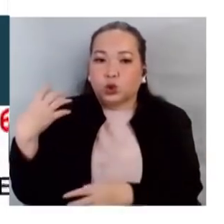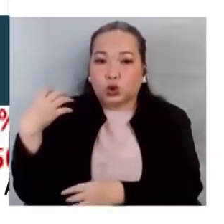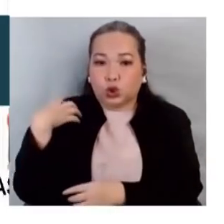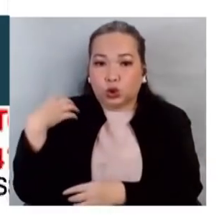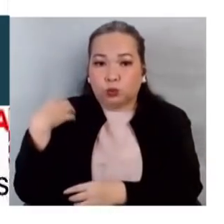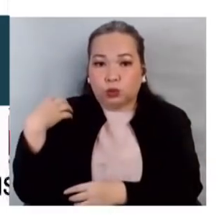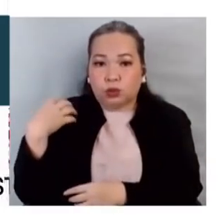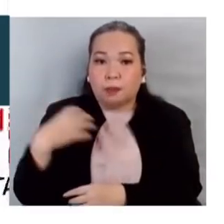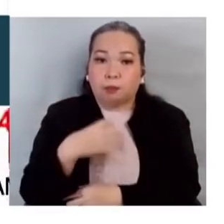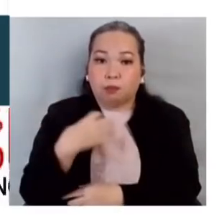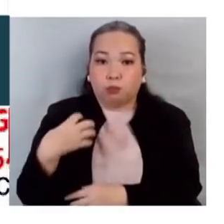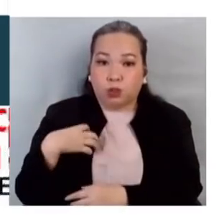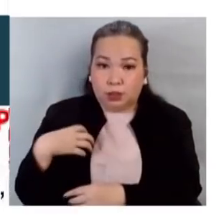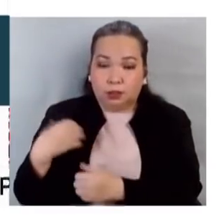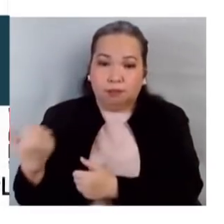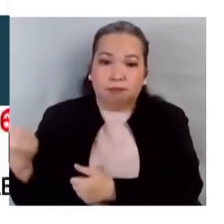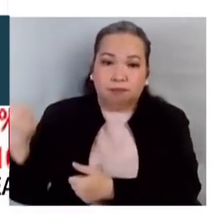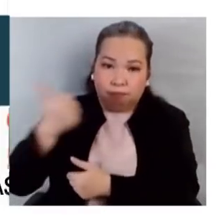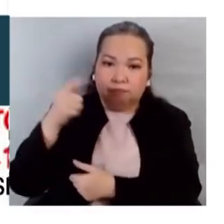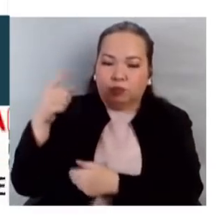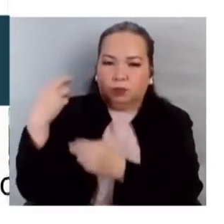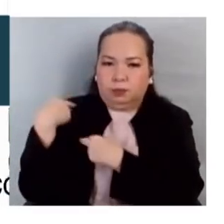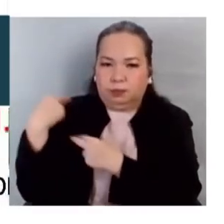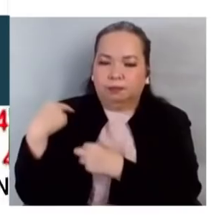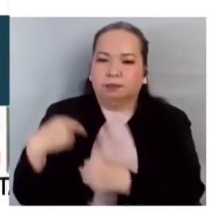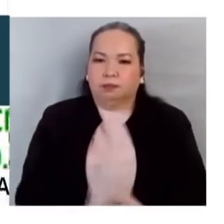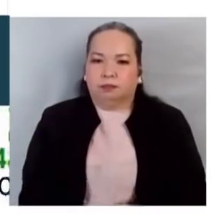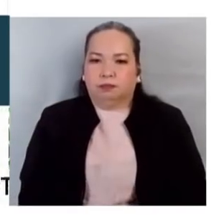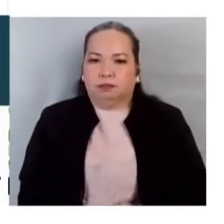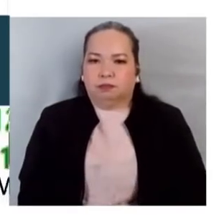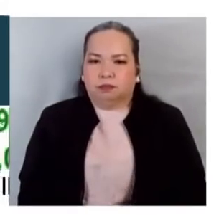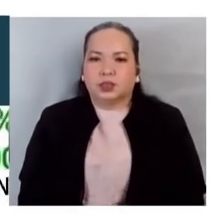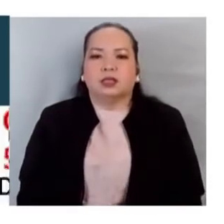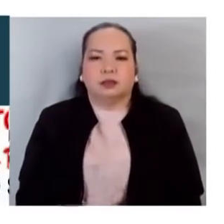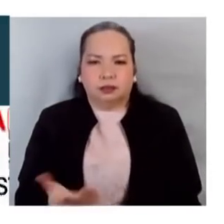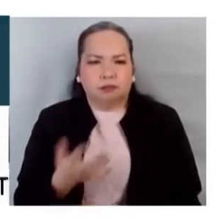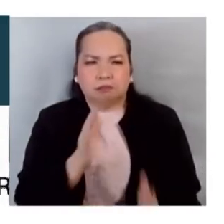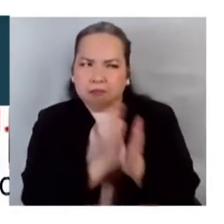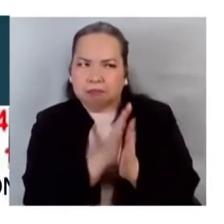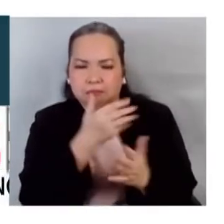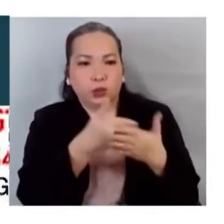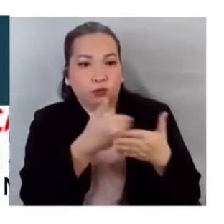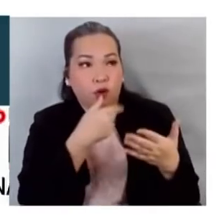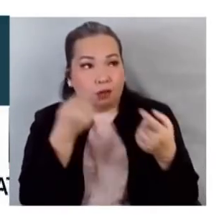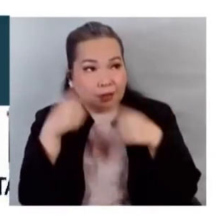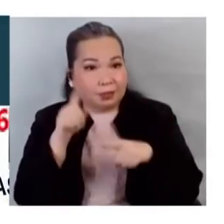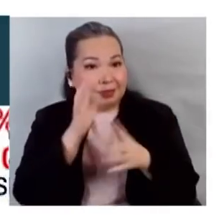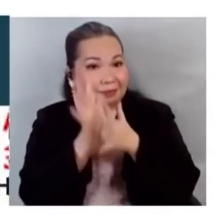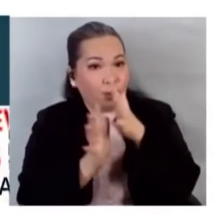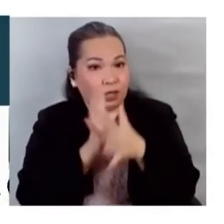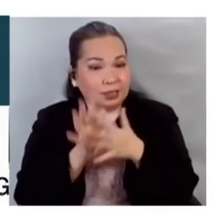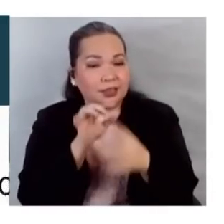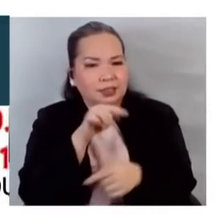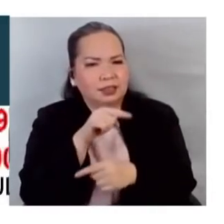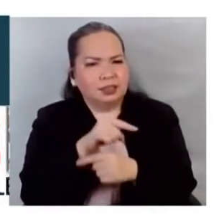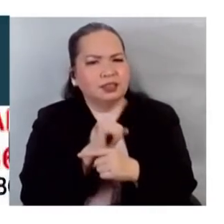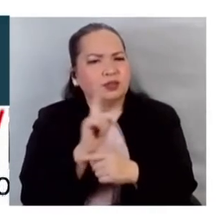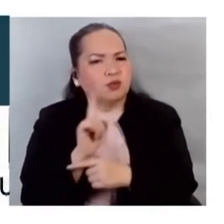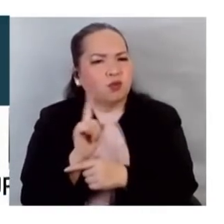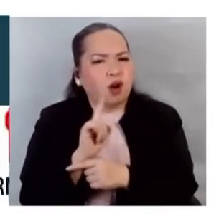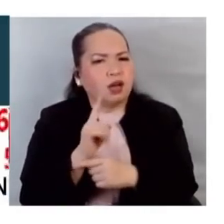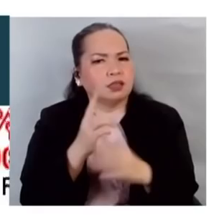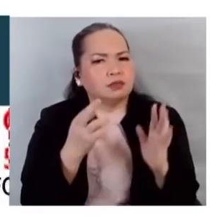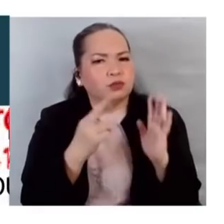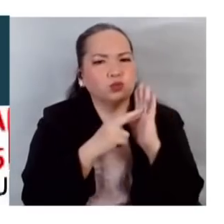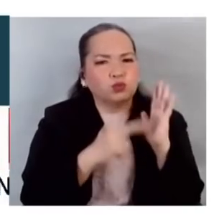for investigation. Mm-mm. Prior to this party though, ano ba ang protocol niyo